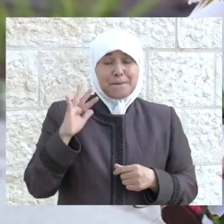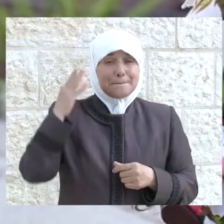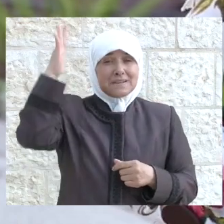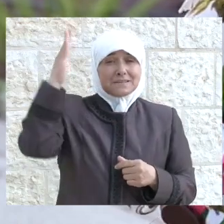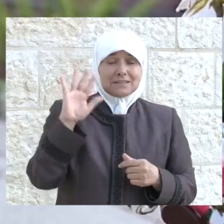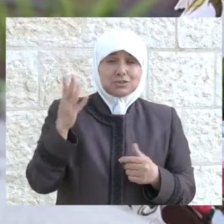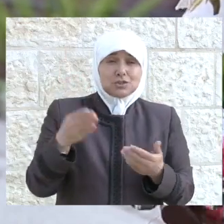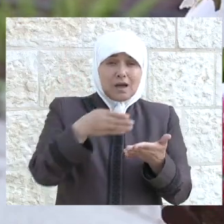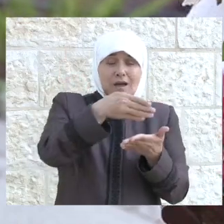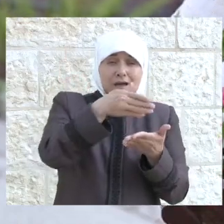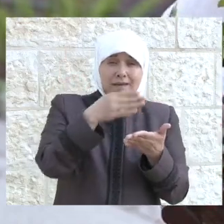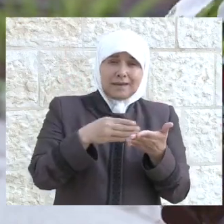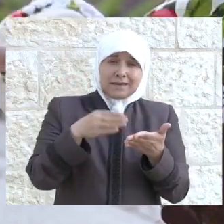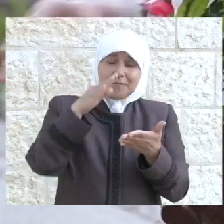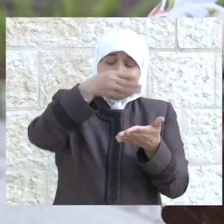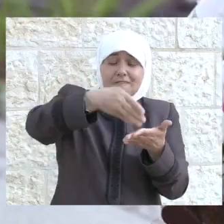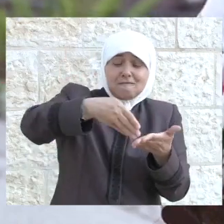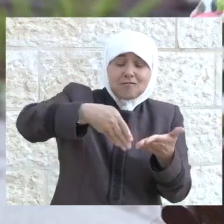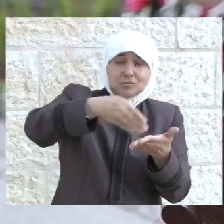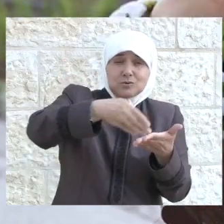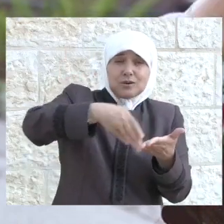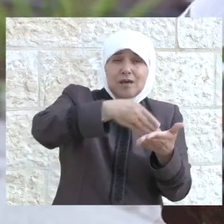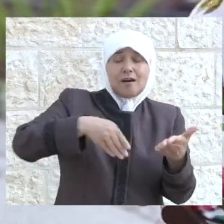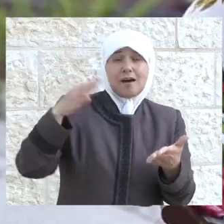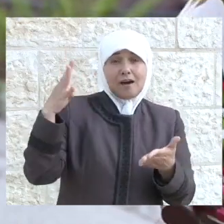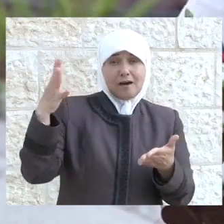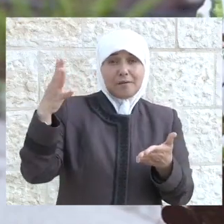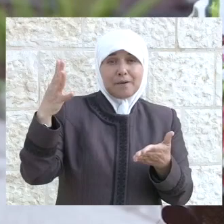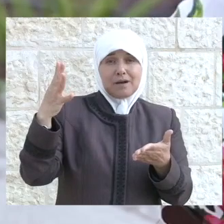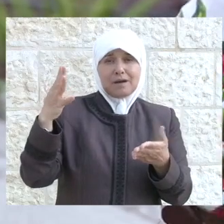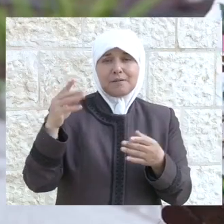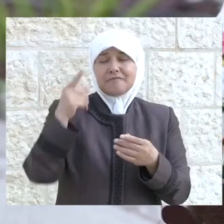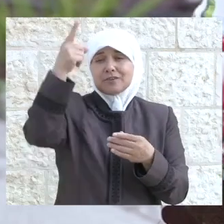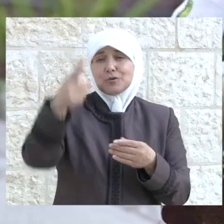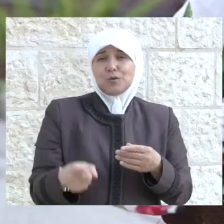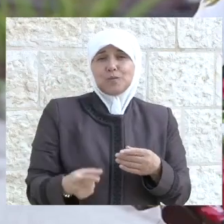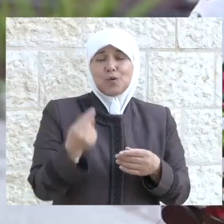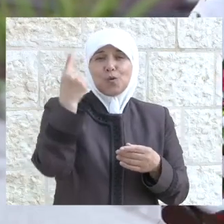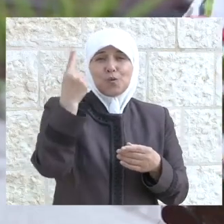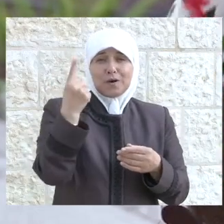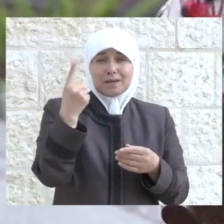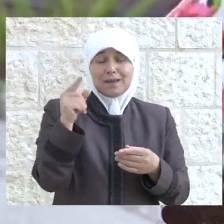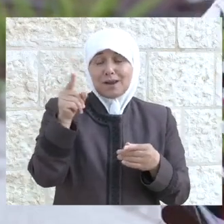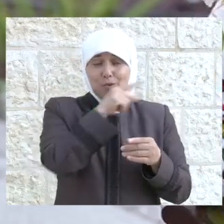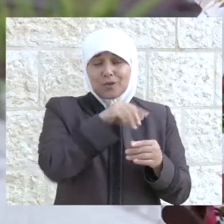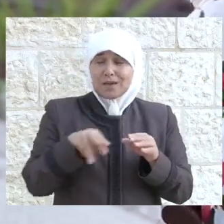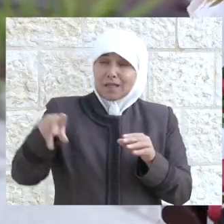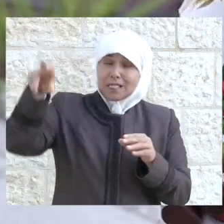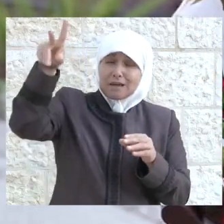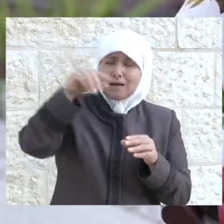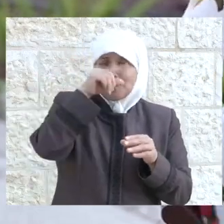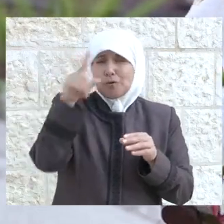اربع فصول السنه في يوم واحد، ساعات نطلع من المخيم تكون شمس، في خلال الطريق تصير ضباب ثلج